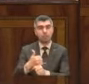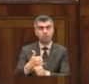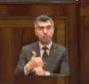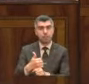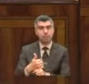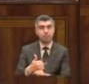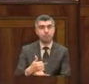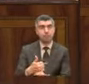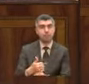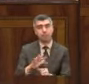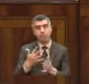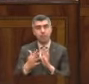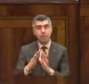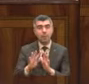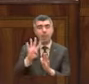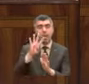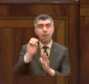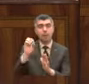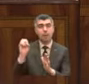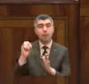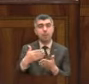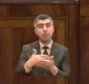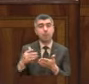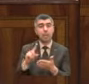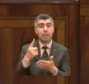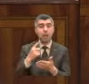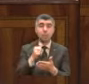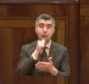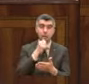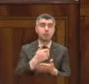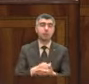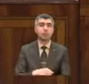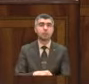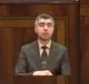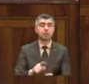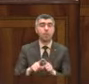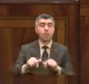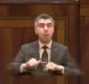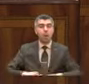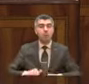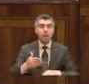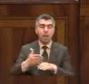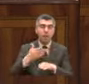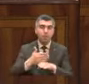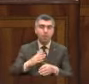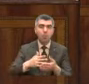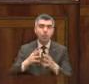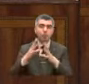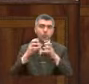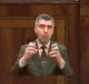من الان 40 يعني 400 مليار ديال الدرهم في الماء. وتحدث السيد الوزير قبلي وتحدث عن